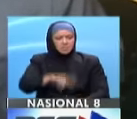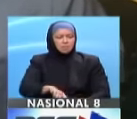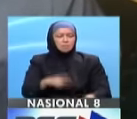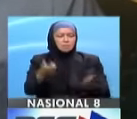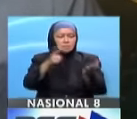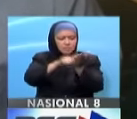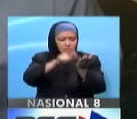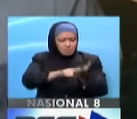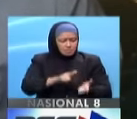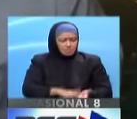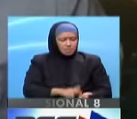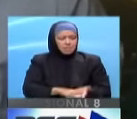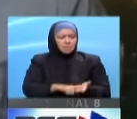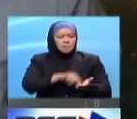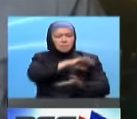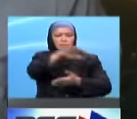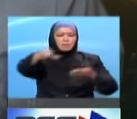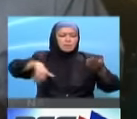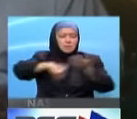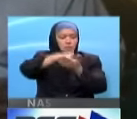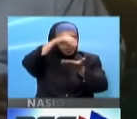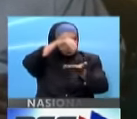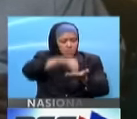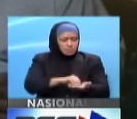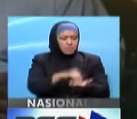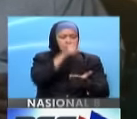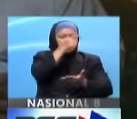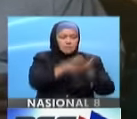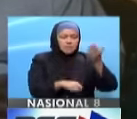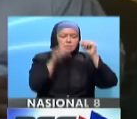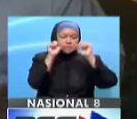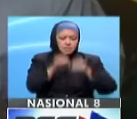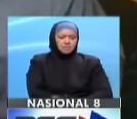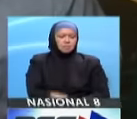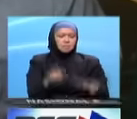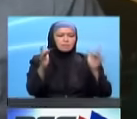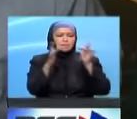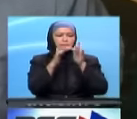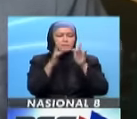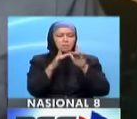terkini iaitu di semua lokasi dan plaza tol, anda boleh menghubungi di talian